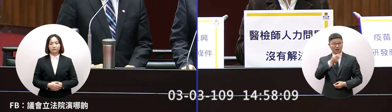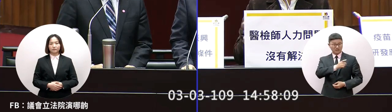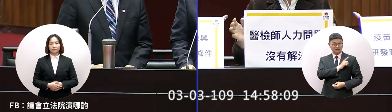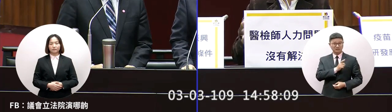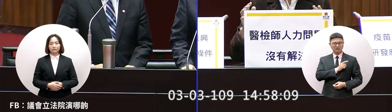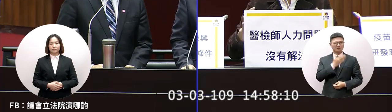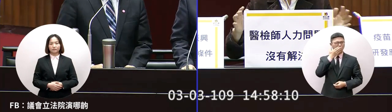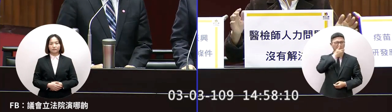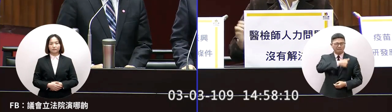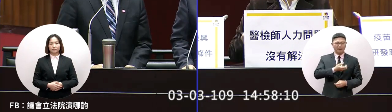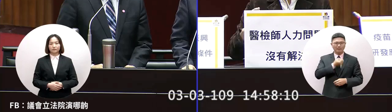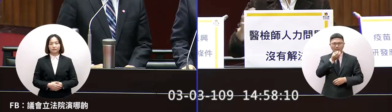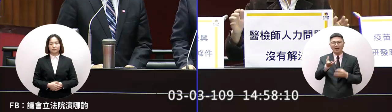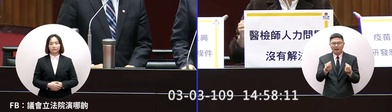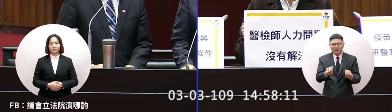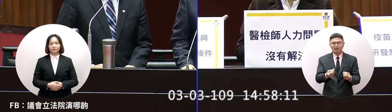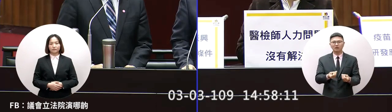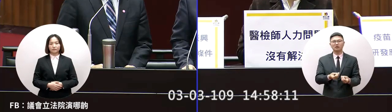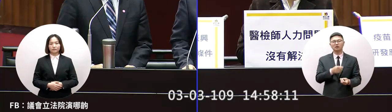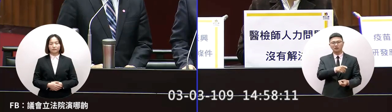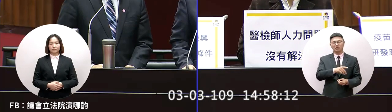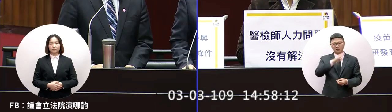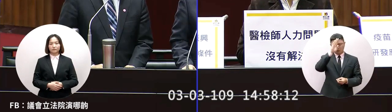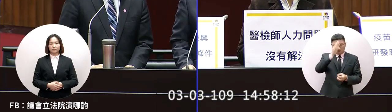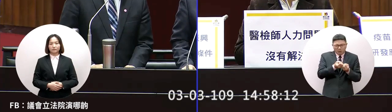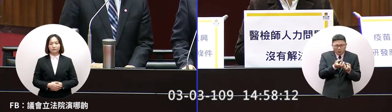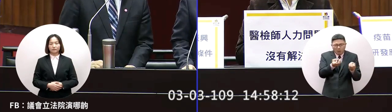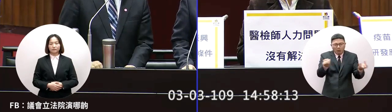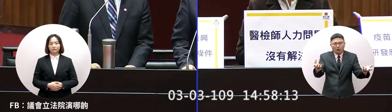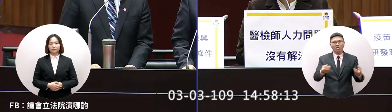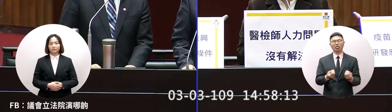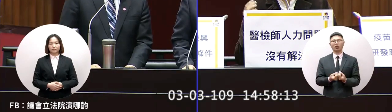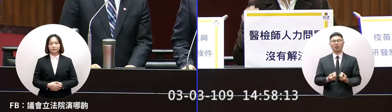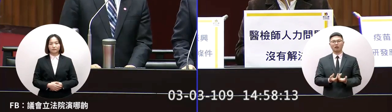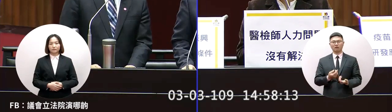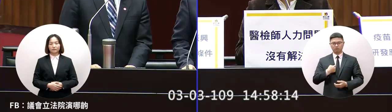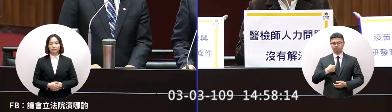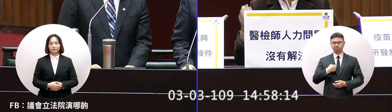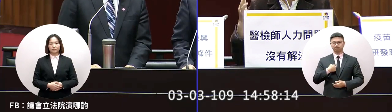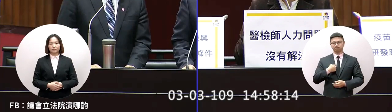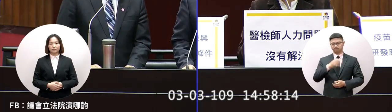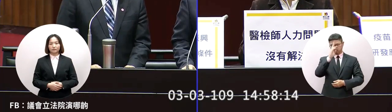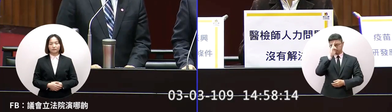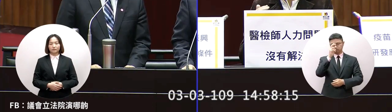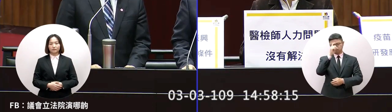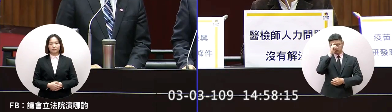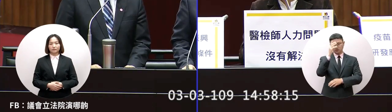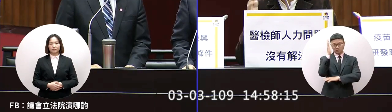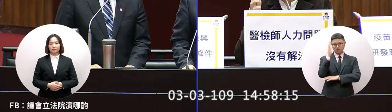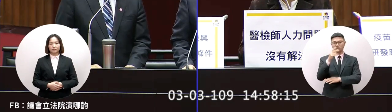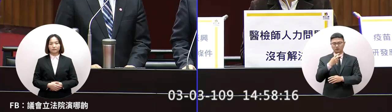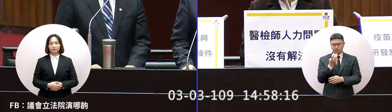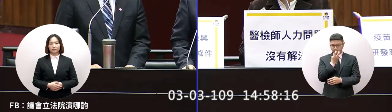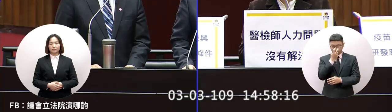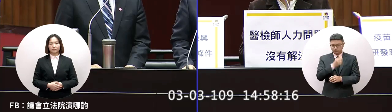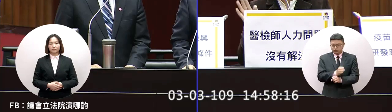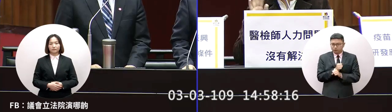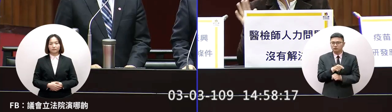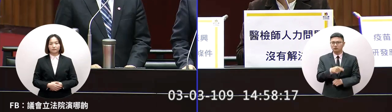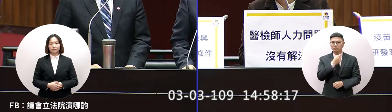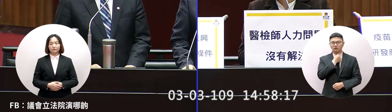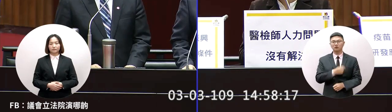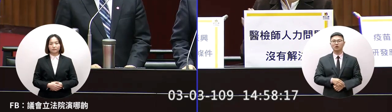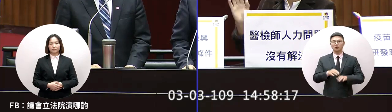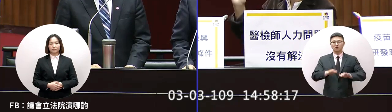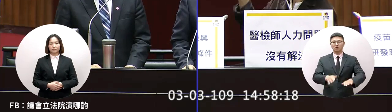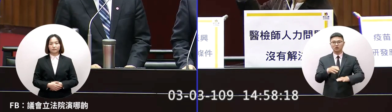个疫情再去恶化的话，我想这个部分我们要请政府注意。但是内政部在这一次预算编列